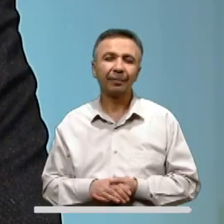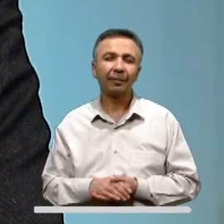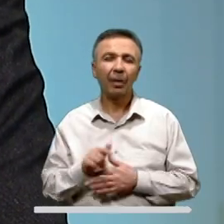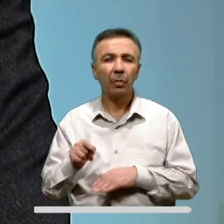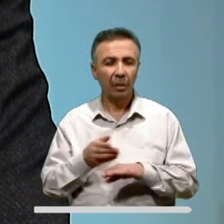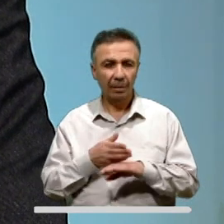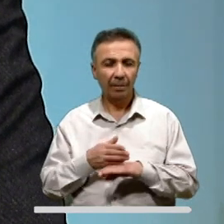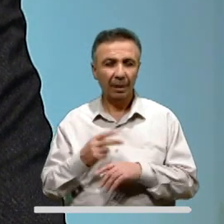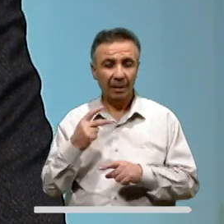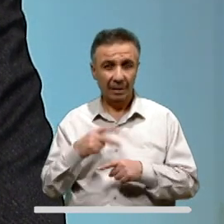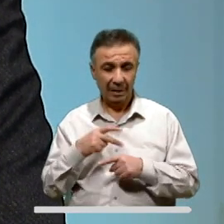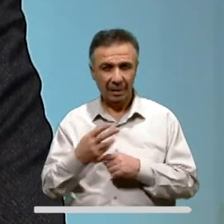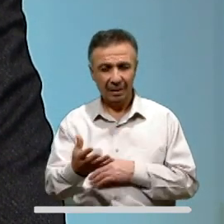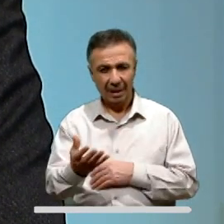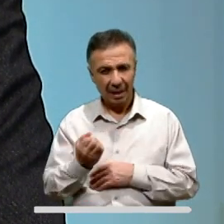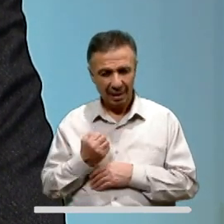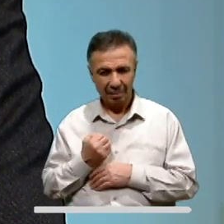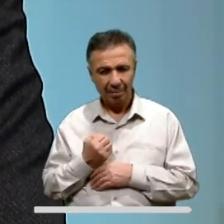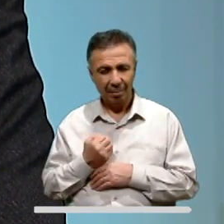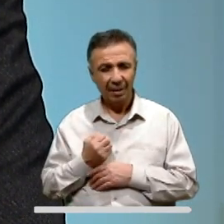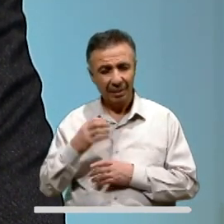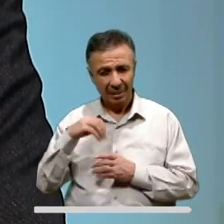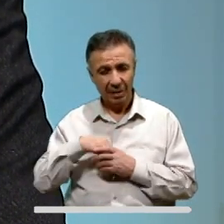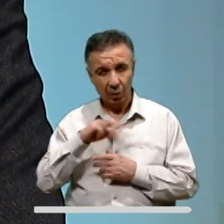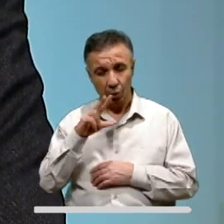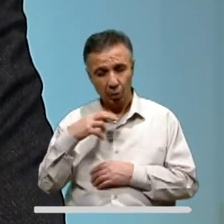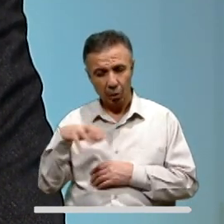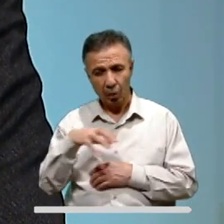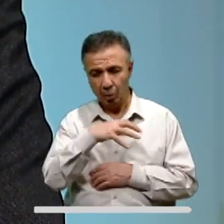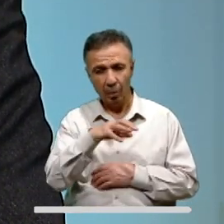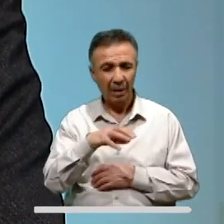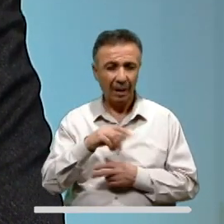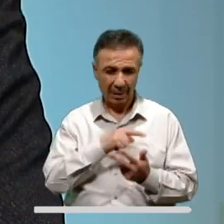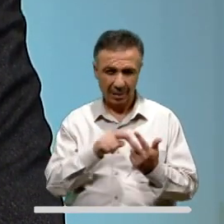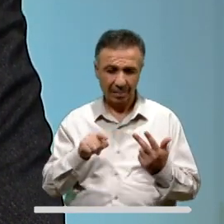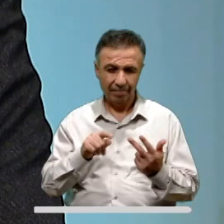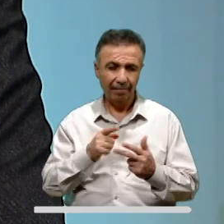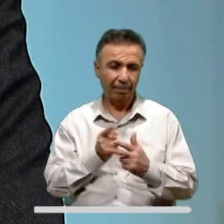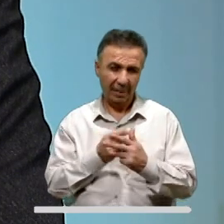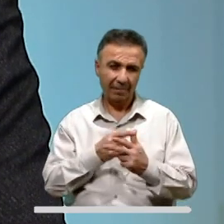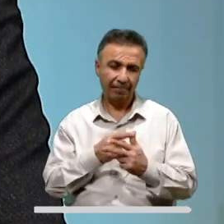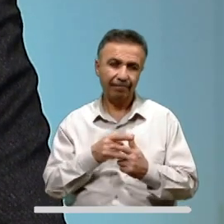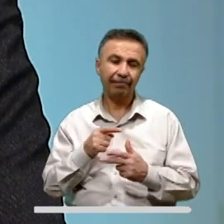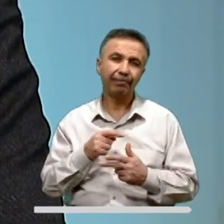için zekat alma bakımından insanlar üç kısımdır. İki kısım değil. Bir,